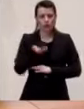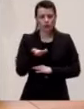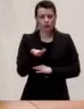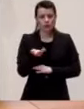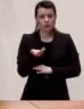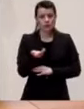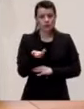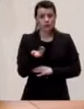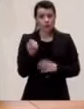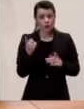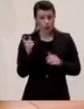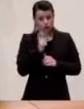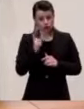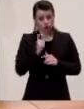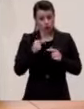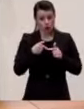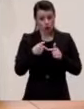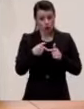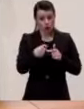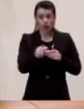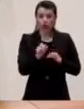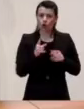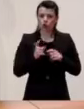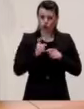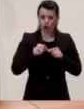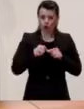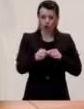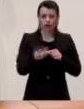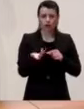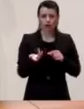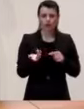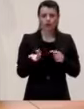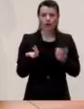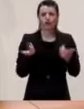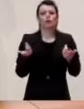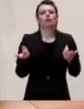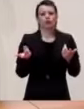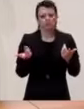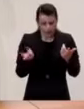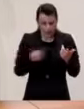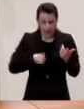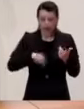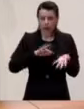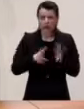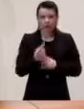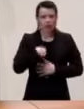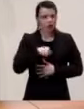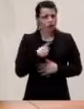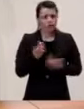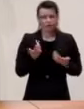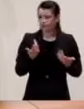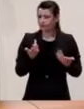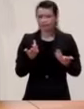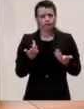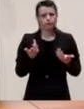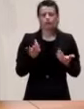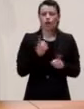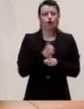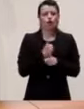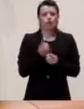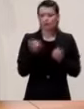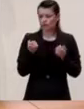protratto per qualche giorno addirittura. Questo ci ha obbligato a mettere in atto dei sistemi